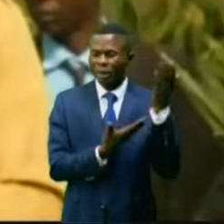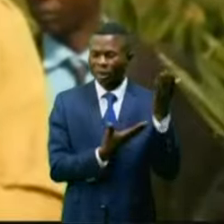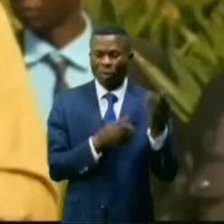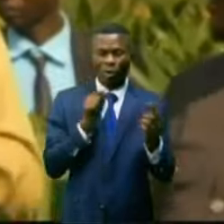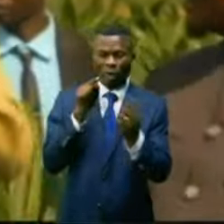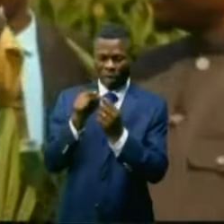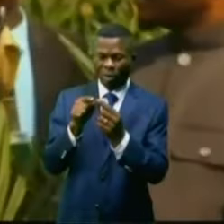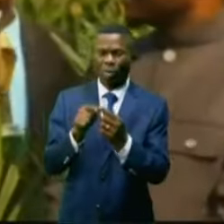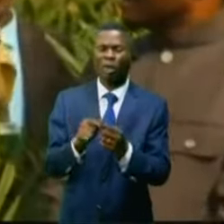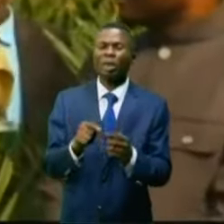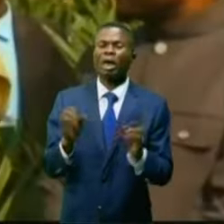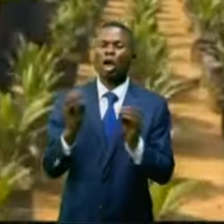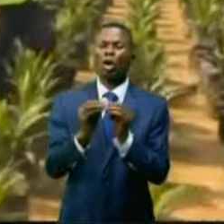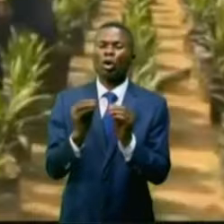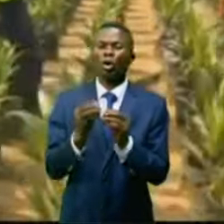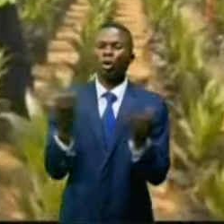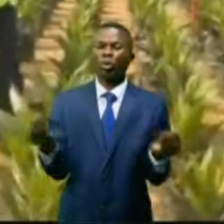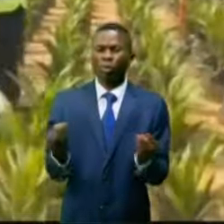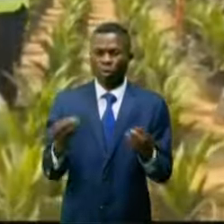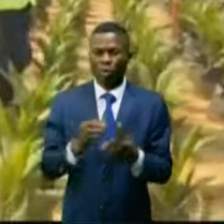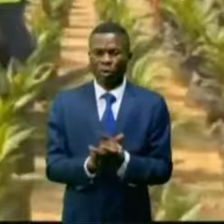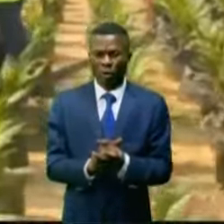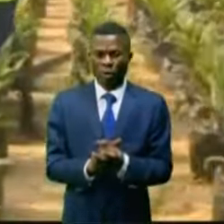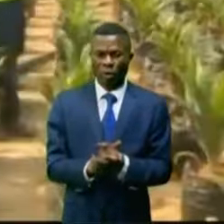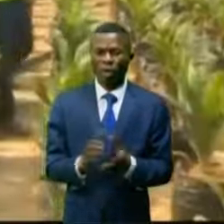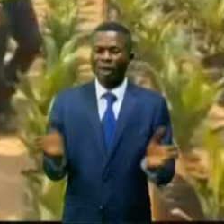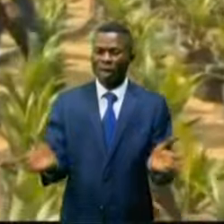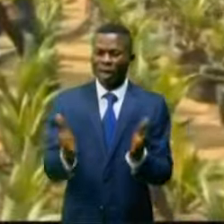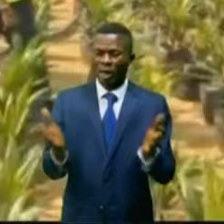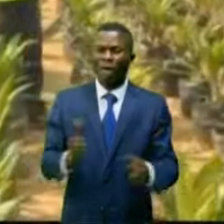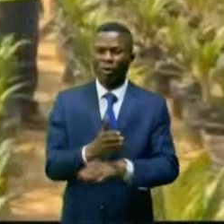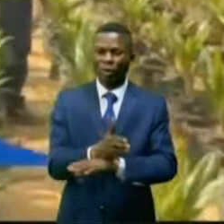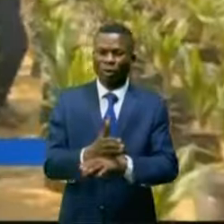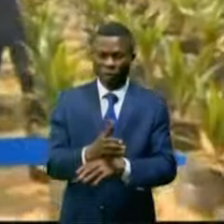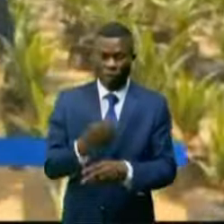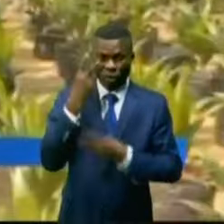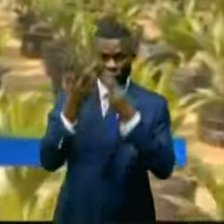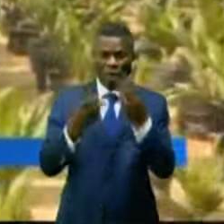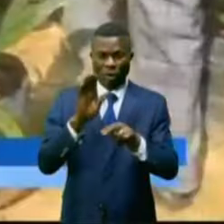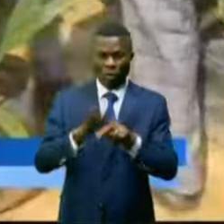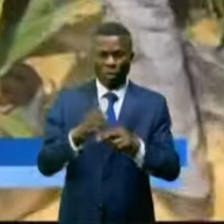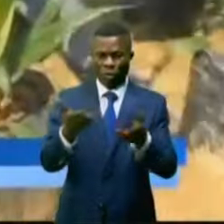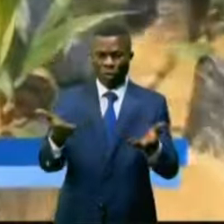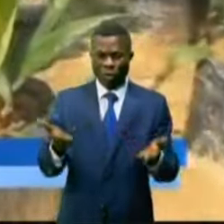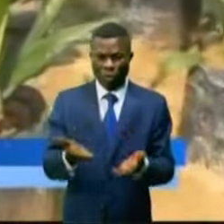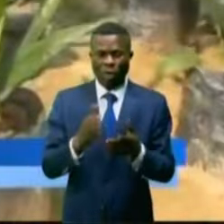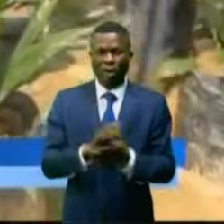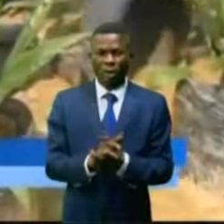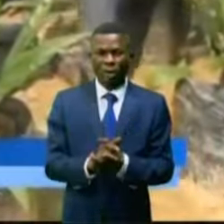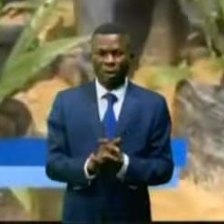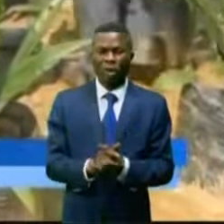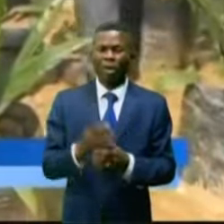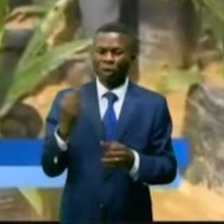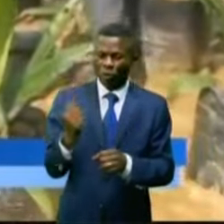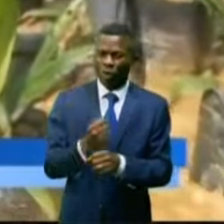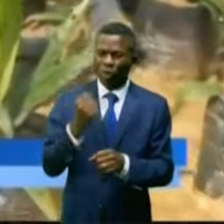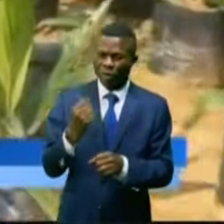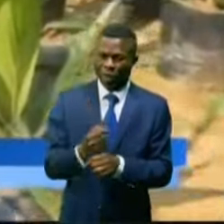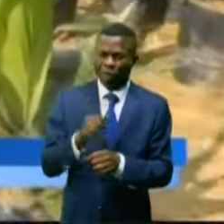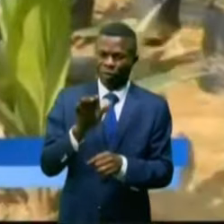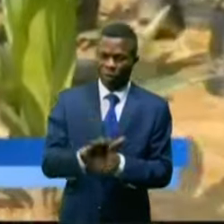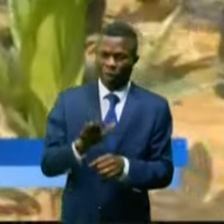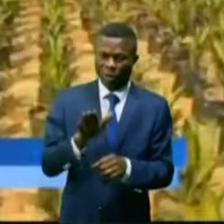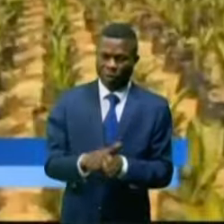cette soirée agro-pastorale. Une ronde qui a amené les visiteurs dans le champ expérimental des palmiers estimés à plusieurs